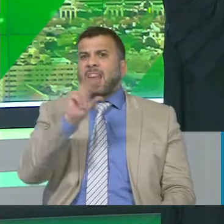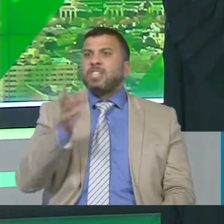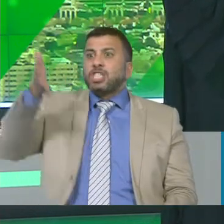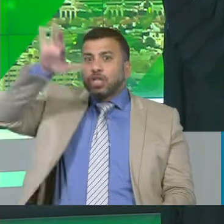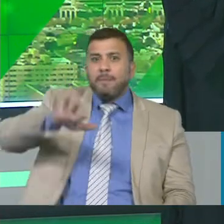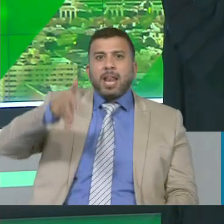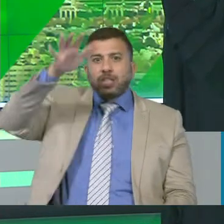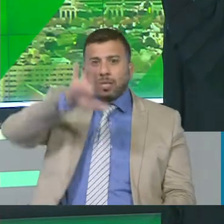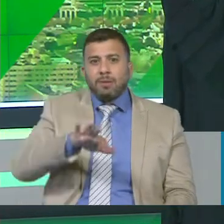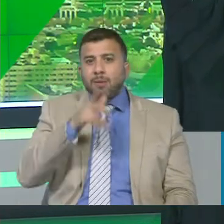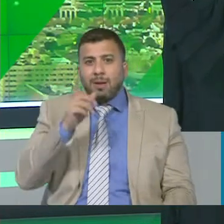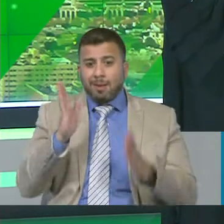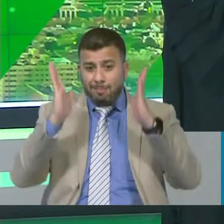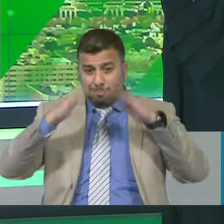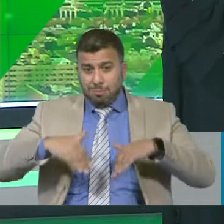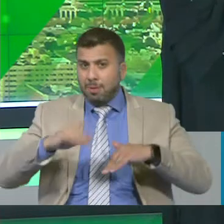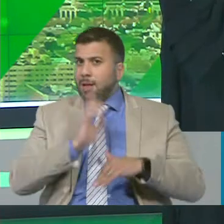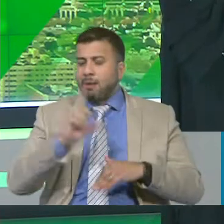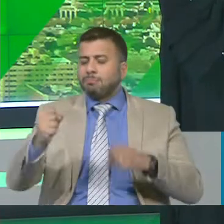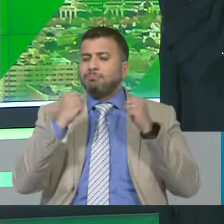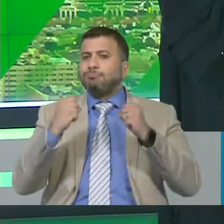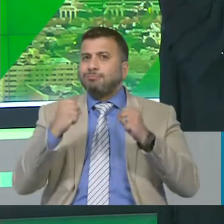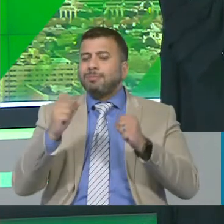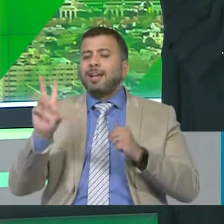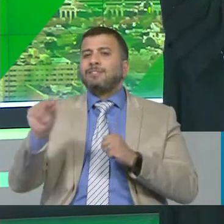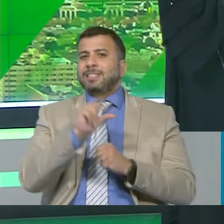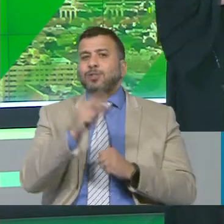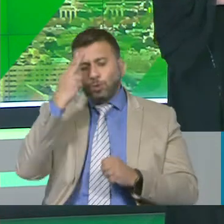همة السعوديين لن تنكسر إذا نهد هذا الجبل وتساوى بالأرض.